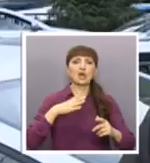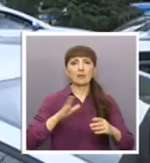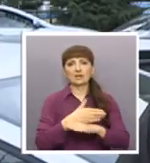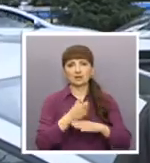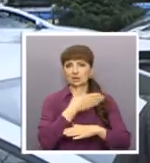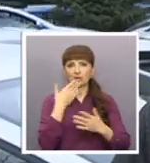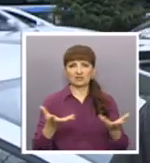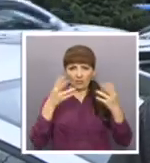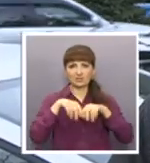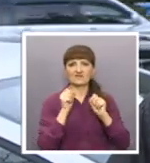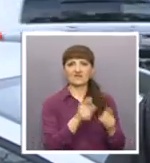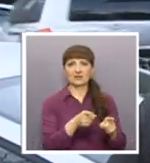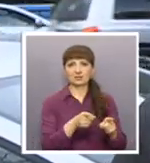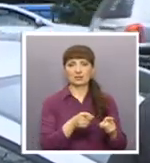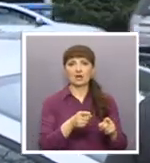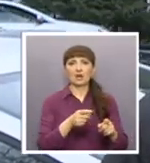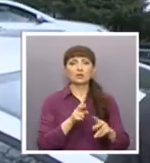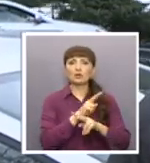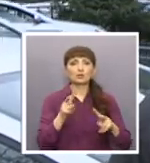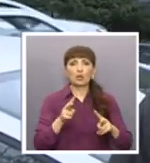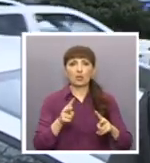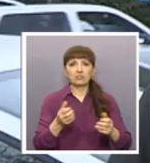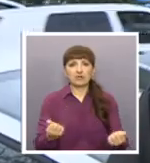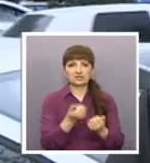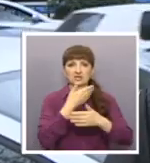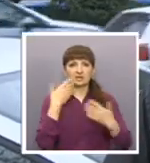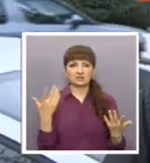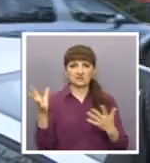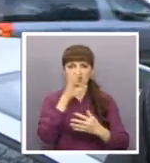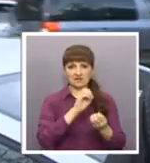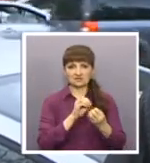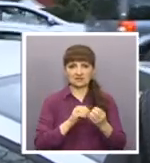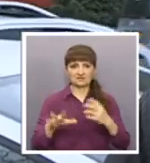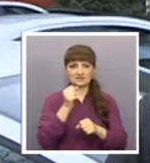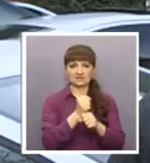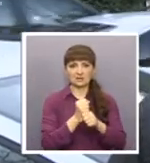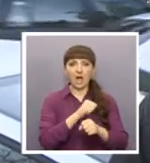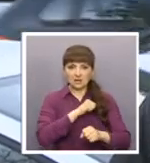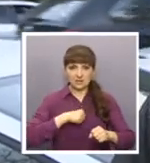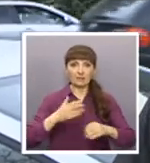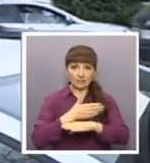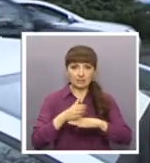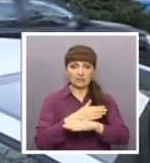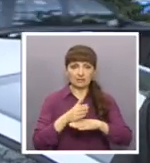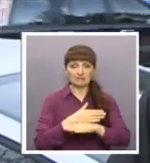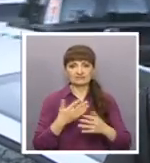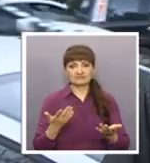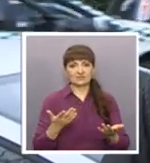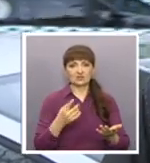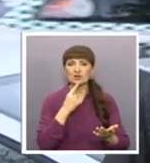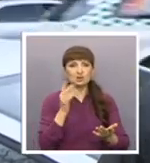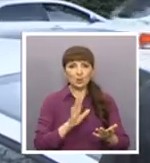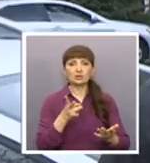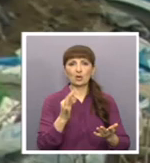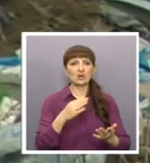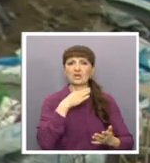все. Да, могли бы, но как бы никто не поддерживает. А то есть самому это все делать, это как бы, ну не то, что трудно, но